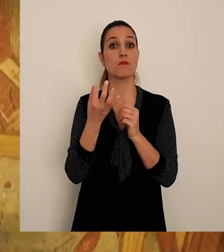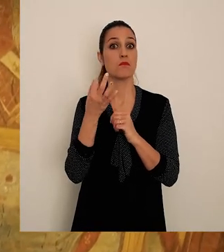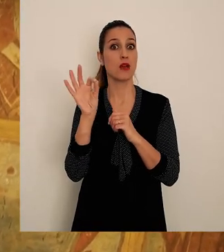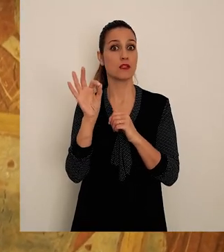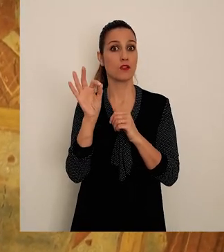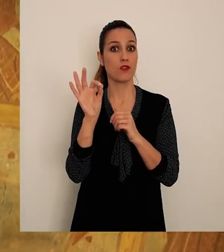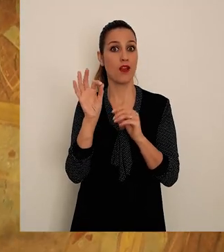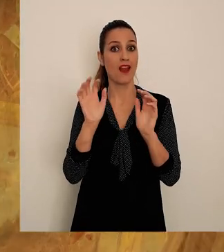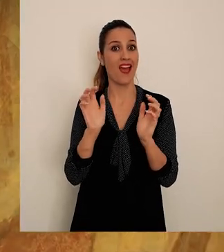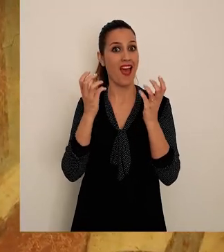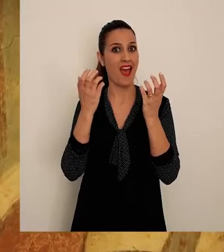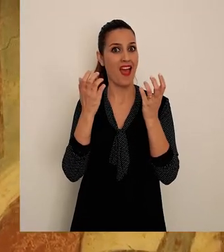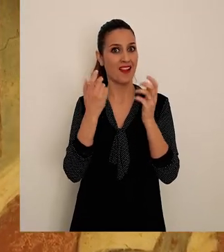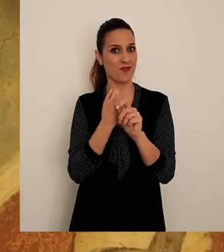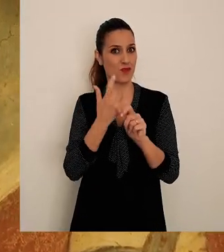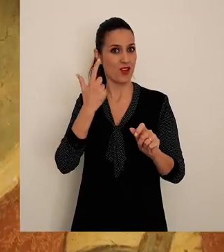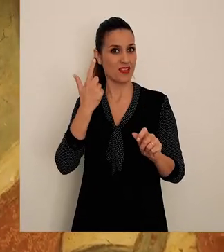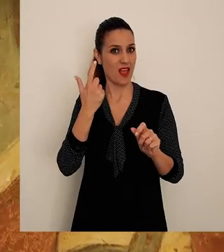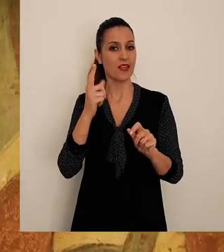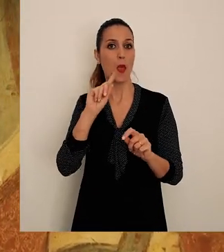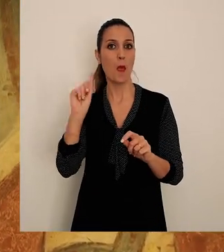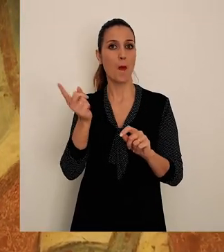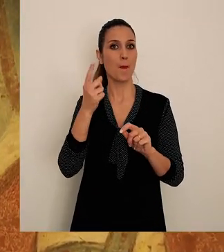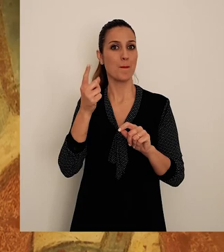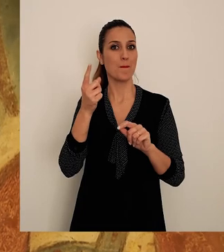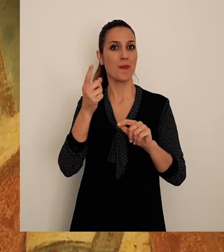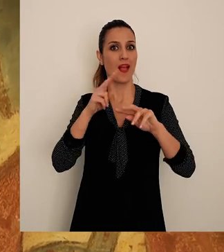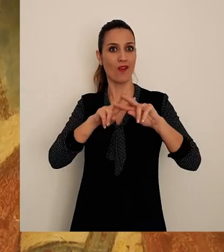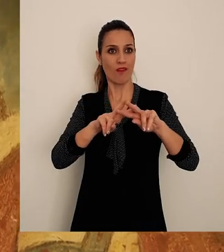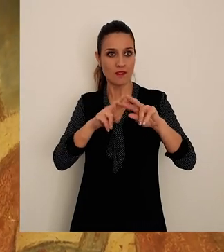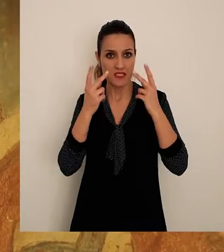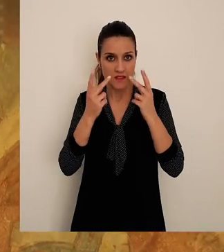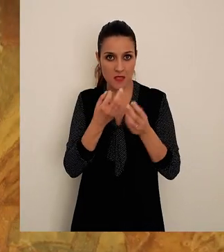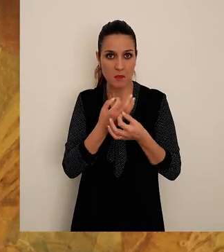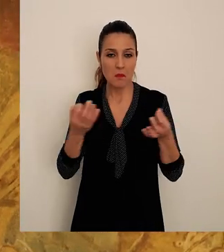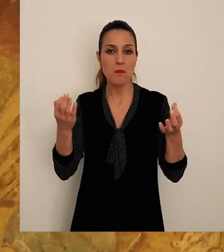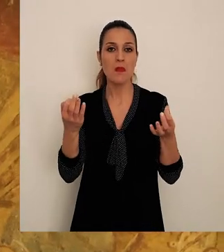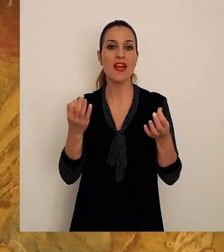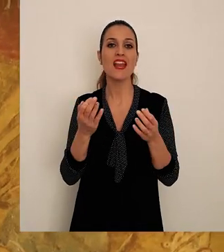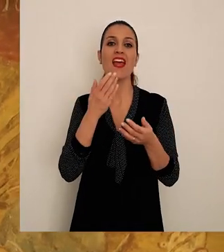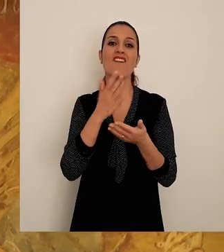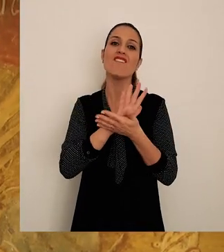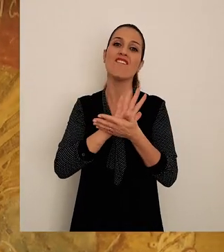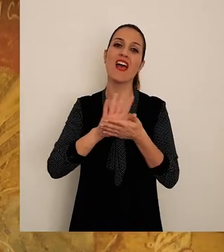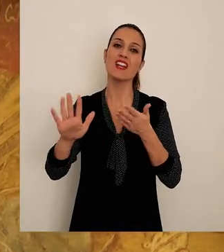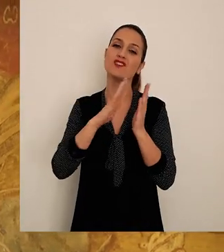Di particolare pregio artistico è quello meglio conservato e rappresentante la Dormitio Virginis.